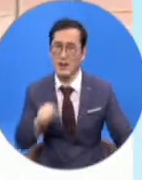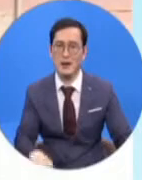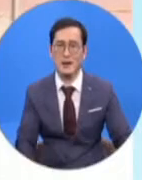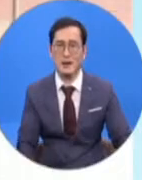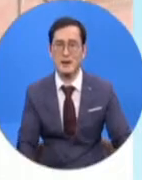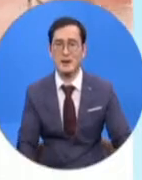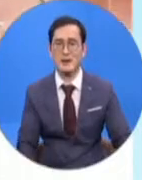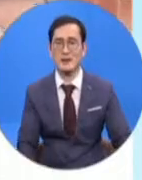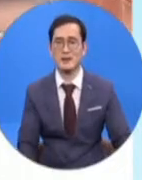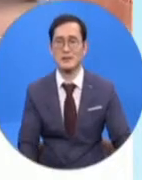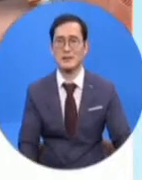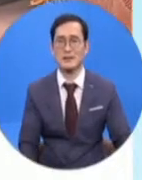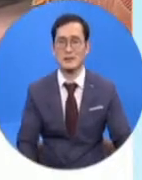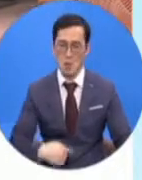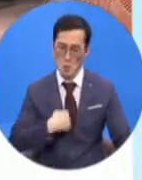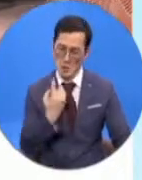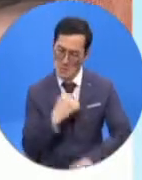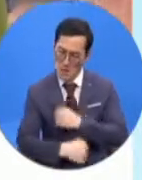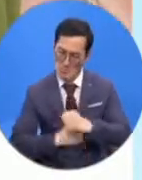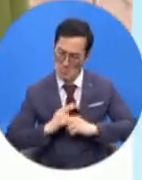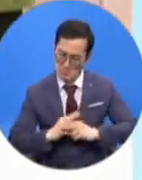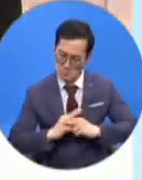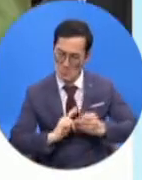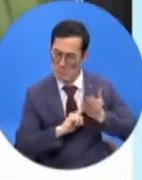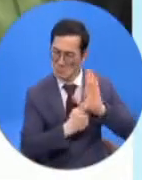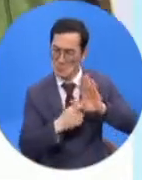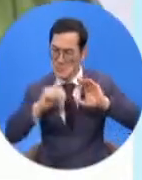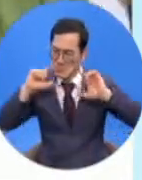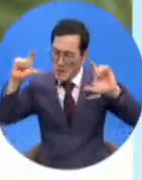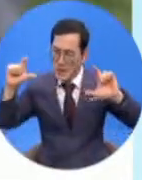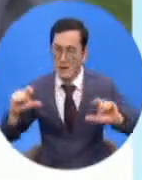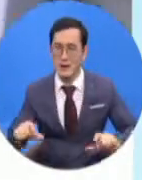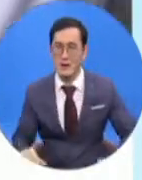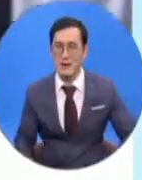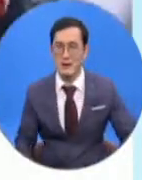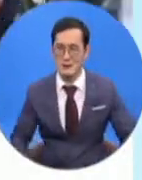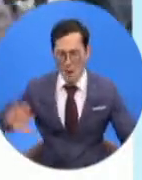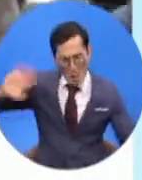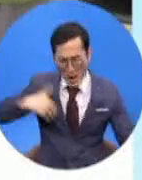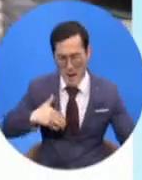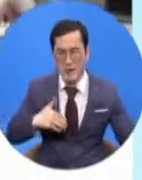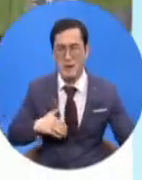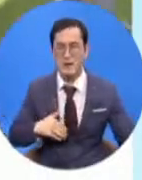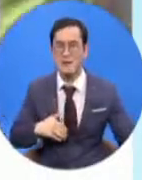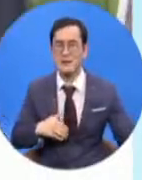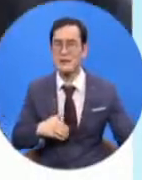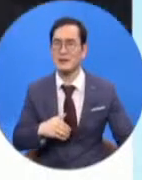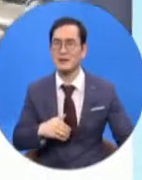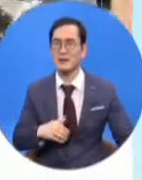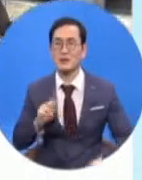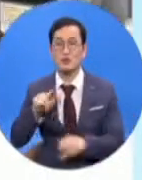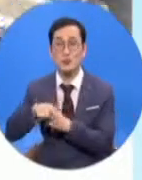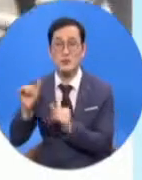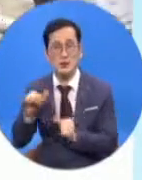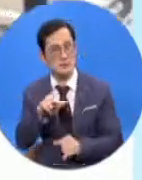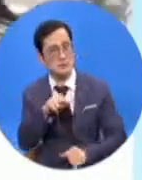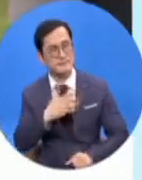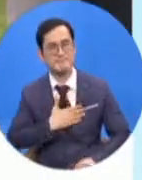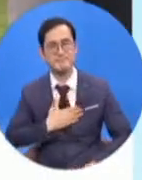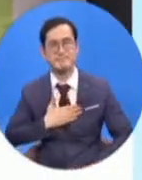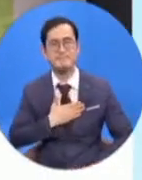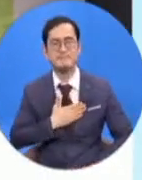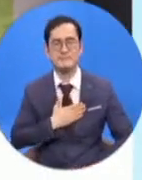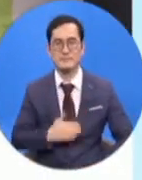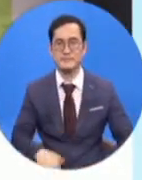할 수 있지만 이 그런 의견 청취가 없는 상태 일방적으로 날짜를 정하고 다원화 이렇게 얘기하는 것은 엮은 건 후보들 입장에서 이렇게 마음